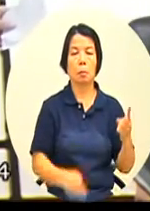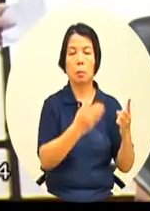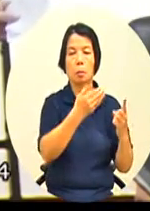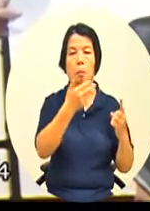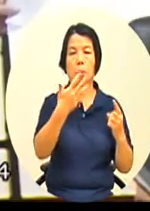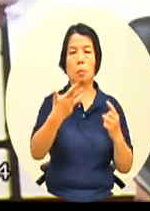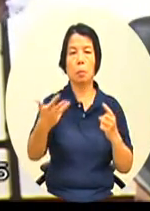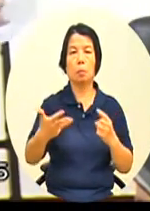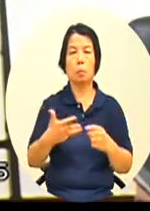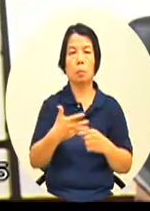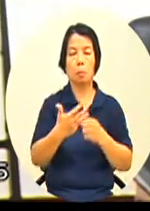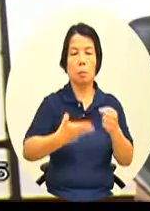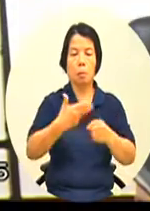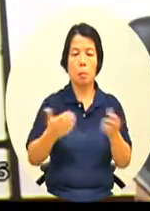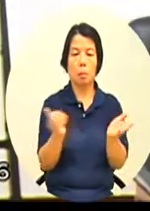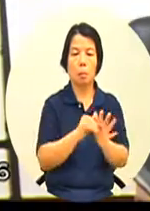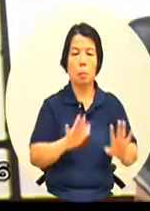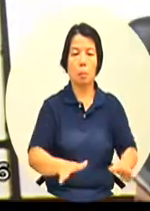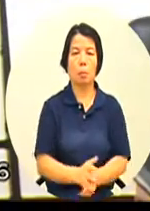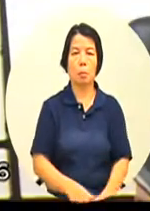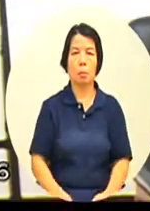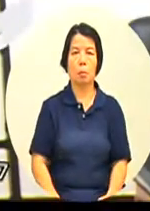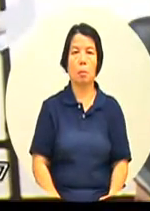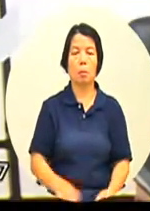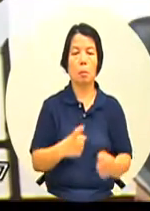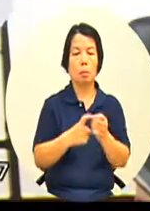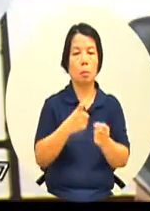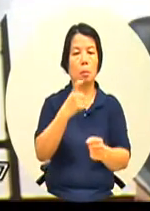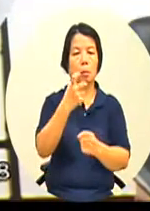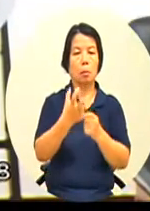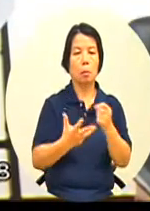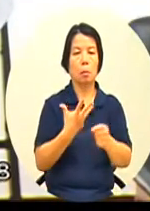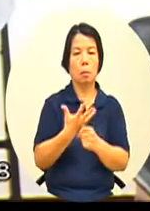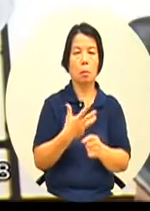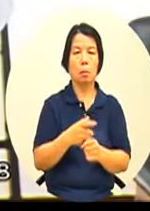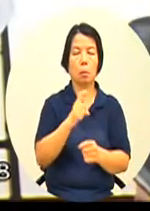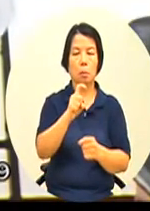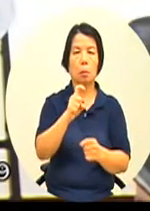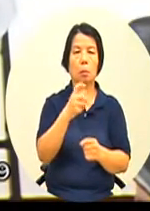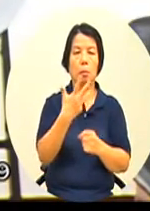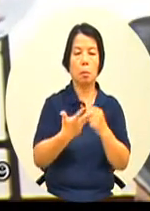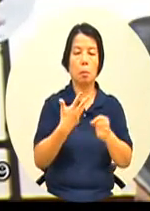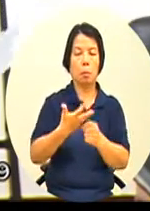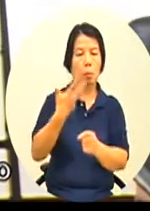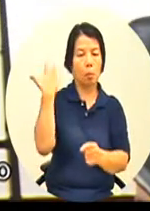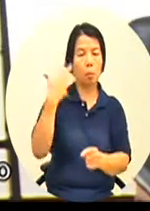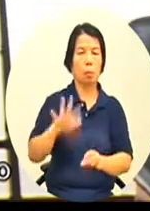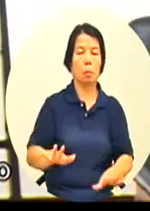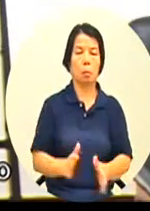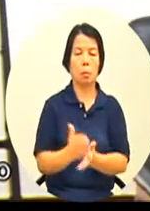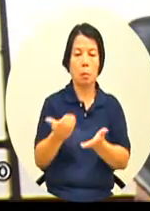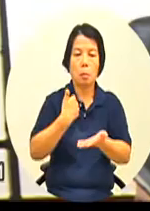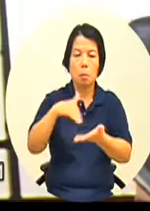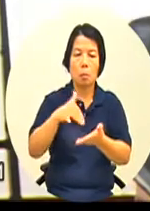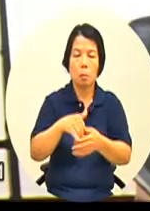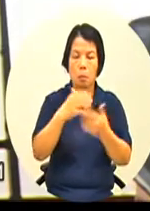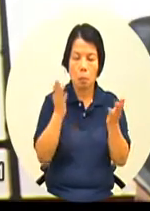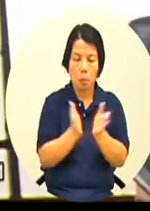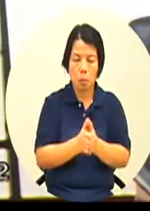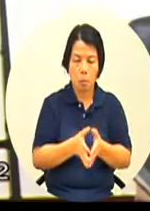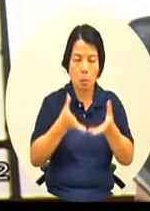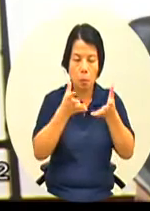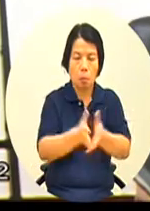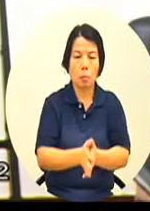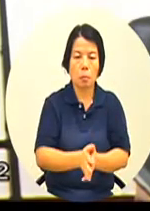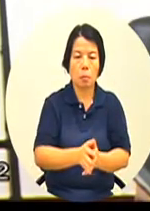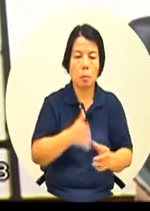1988年，距现在已经18年前了哈。他们那时候就上来，他们发现说哈，预算都集中在比较中上阶